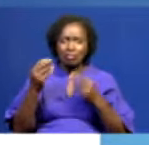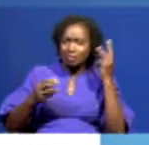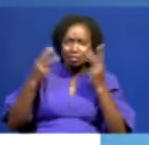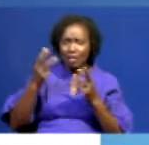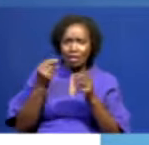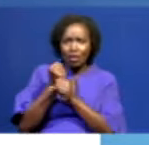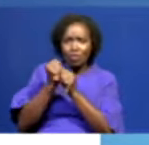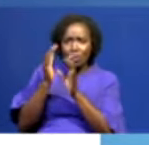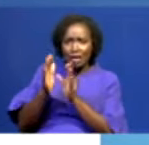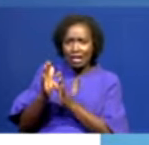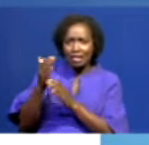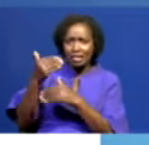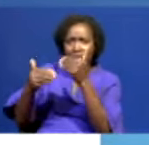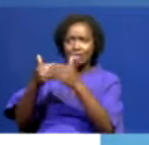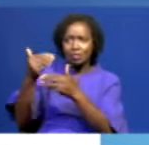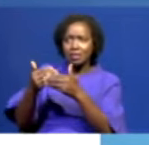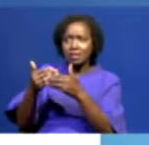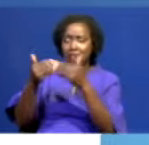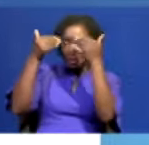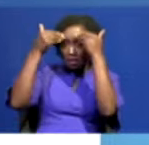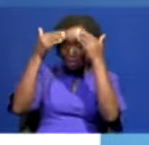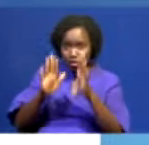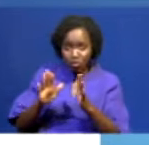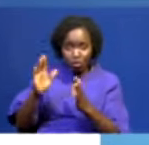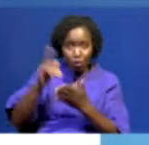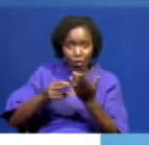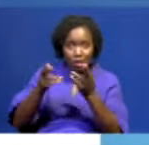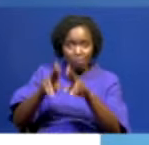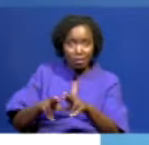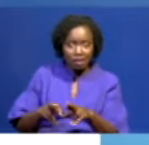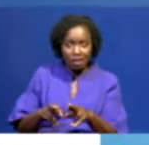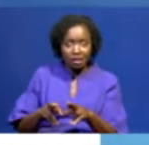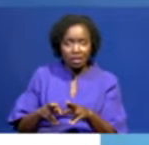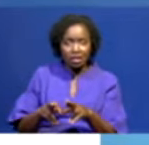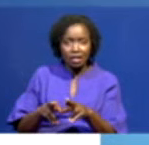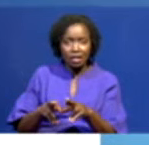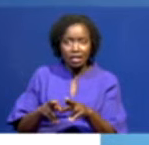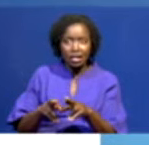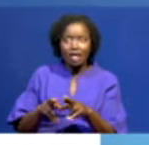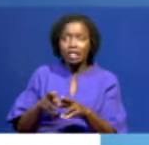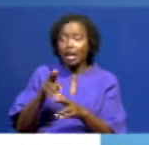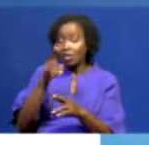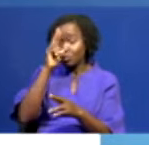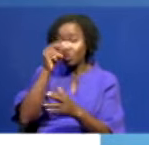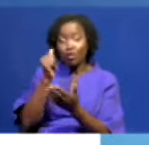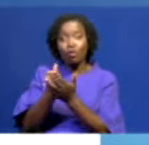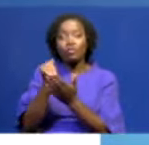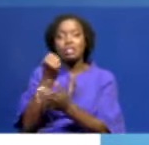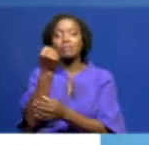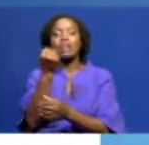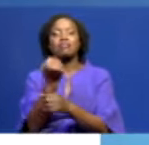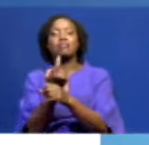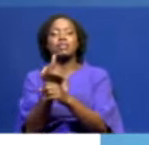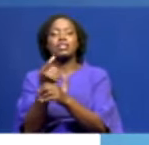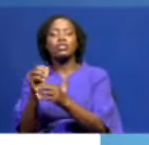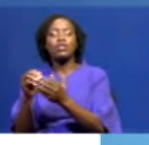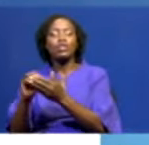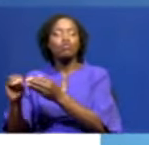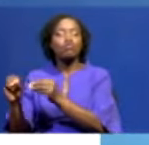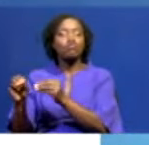wafanyakazi wa jengo hilo ambao hawakuwa na uelewa wa matukio hayo. Iliwachukua maafisa hao dakika tano kumuondoa mtu wa